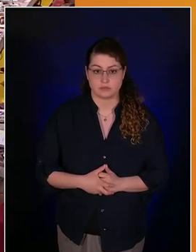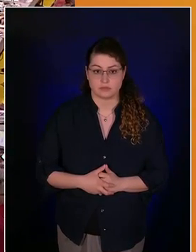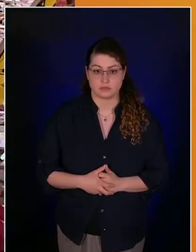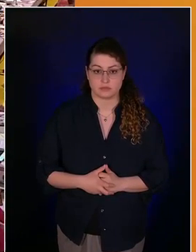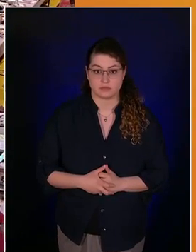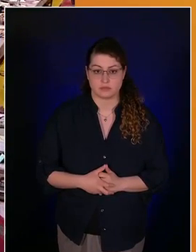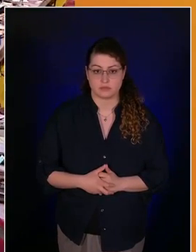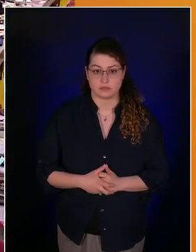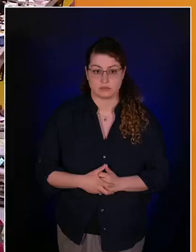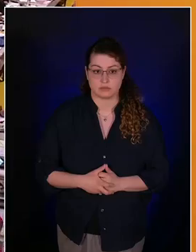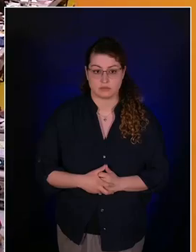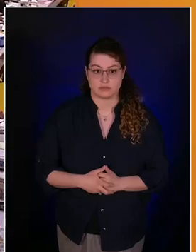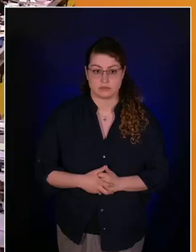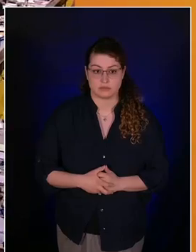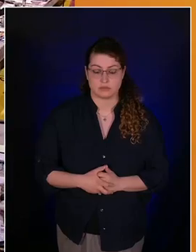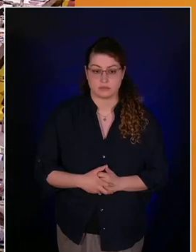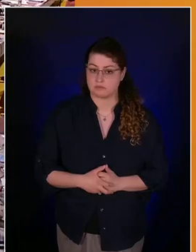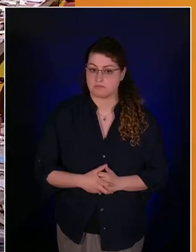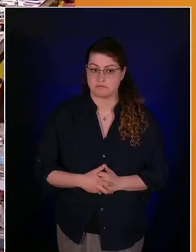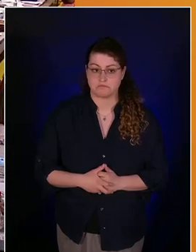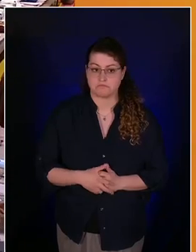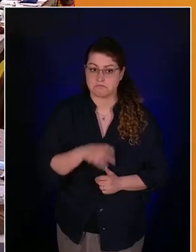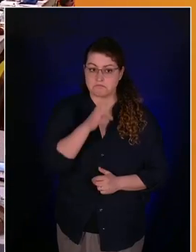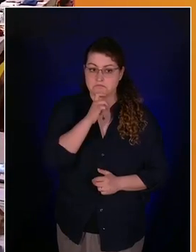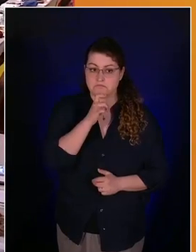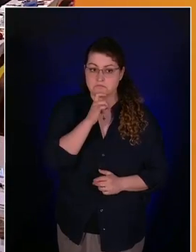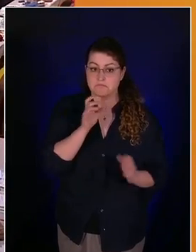donc euh non toujours